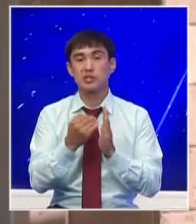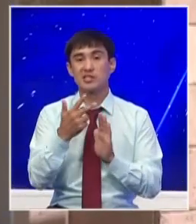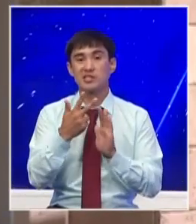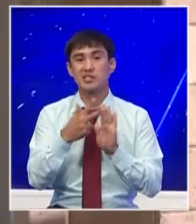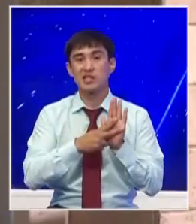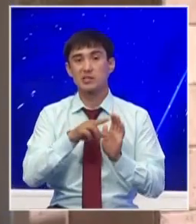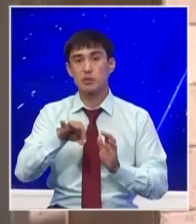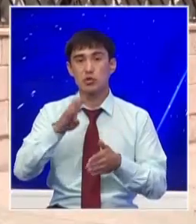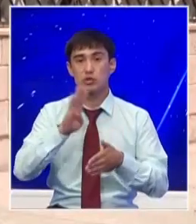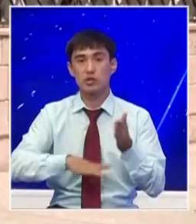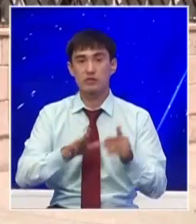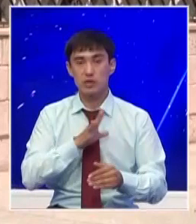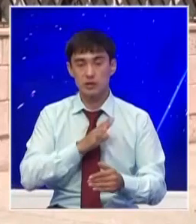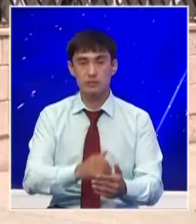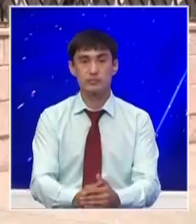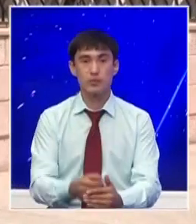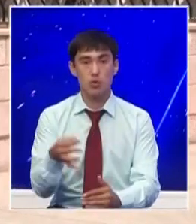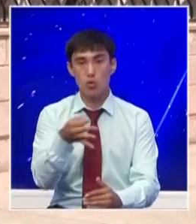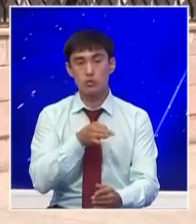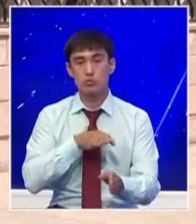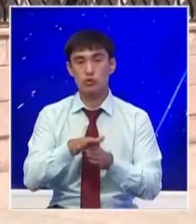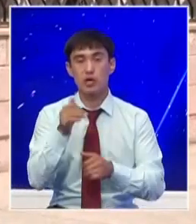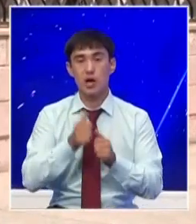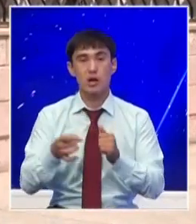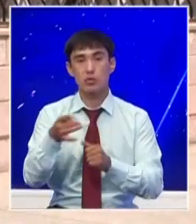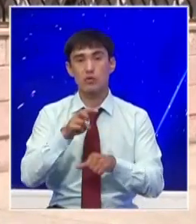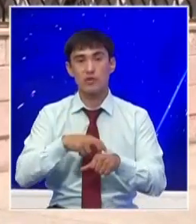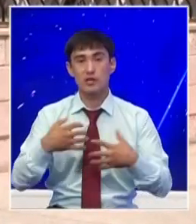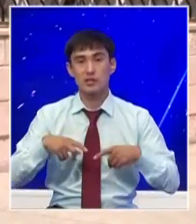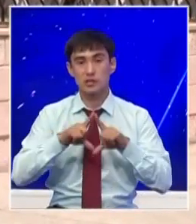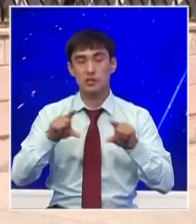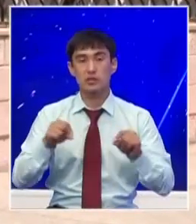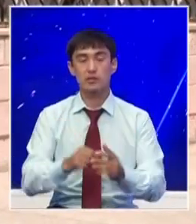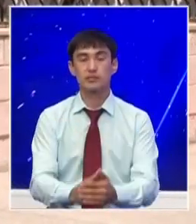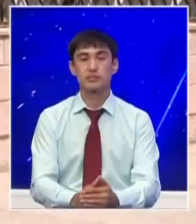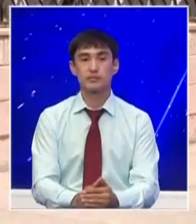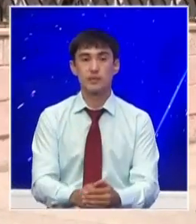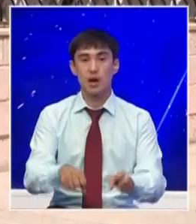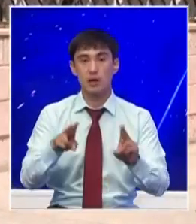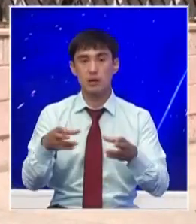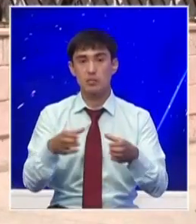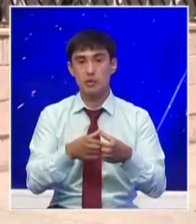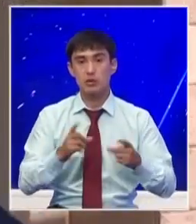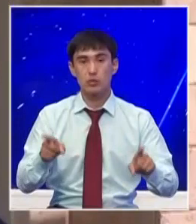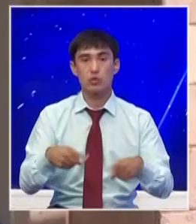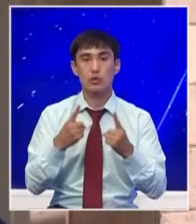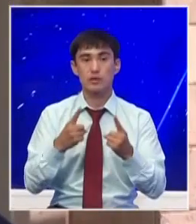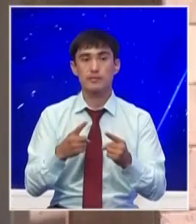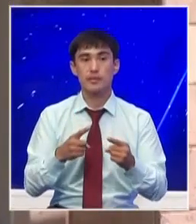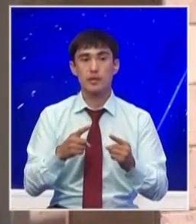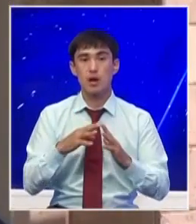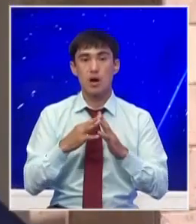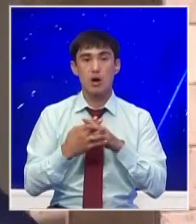600-ден аса айыппұл салынды. Біздің облысымыз бойынша әр аудандық ветеринарлық станцияларында арнайы бригадалар құрылған. Алу